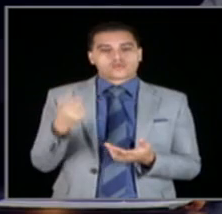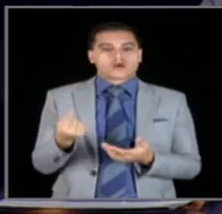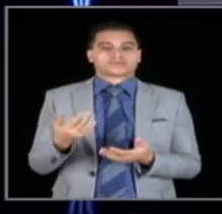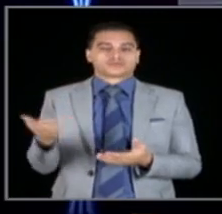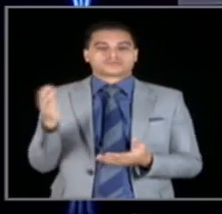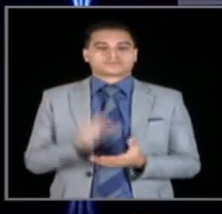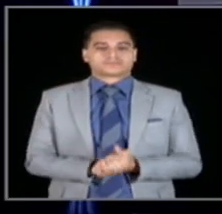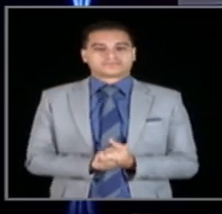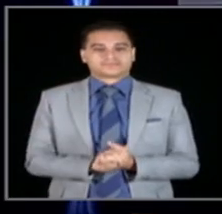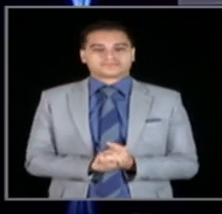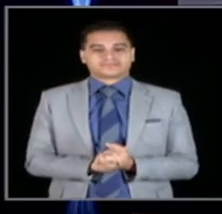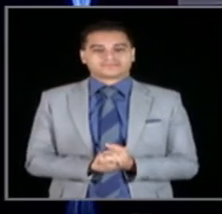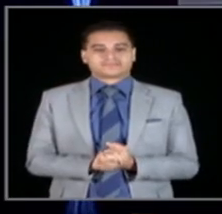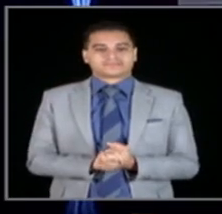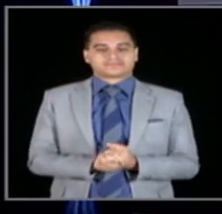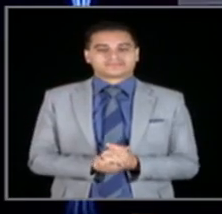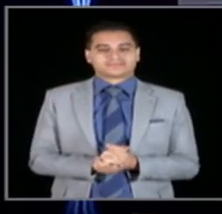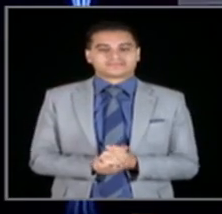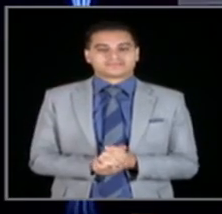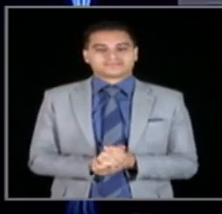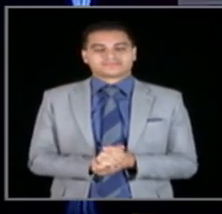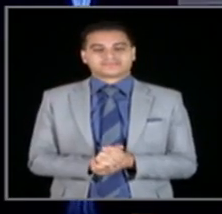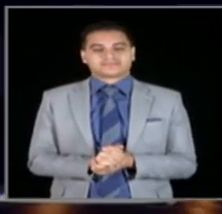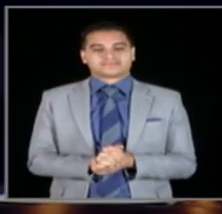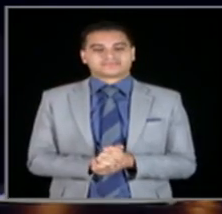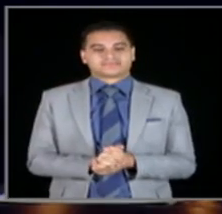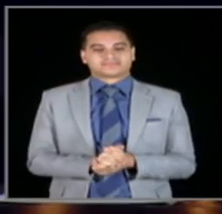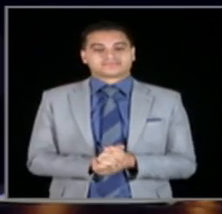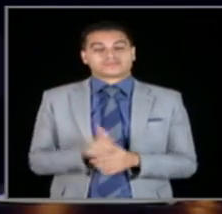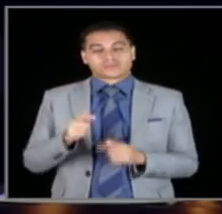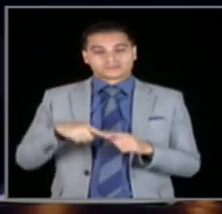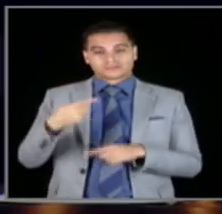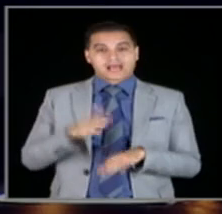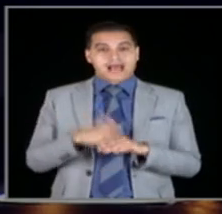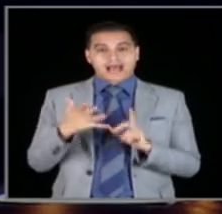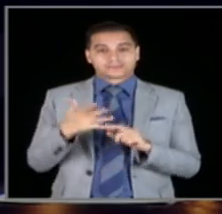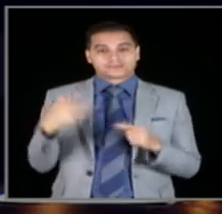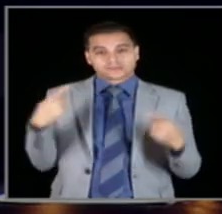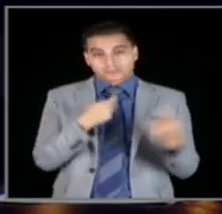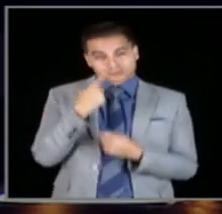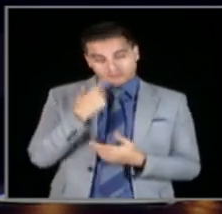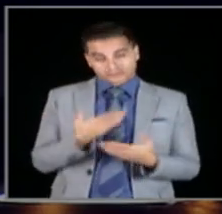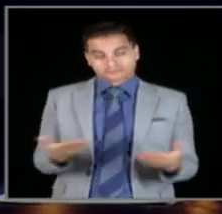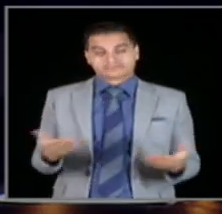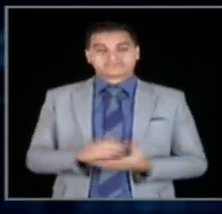نقطة، و10 نقطة دي بقيتوا 115. ودلوقتي مع الفقرة الخامسة، فقرة ضربات الجزاء.